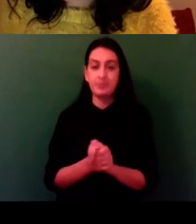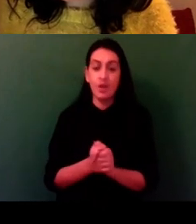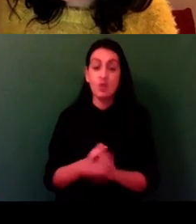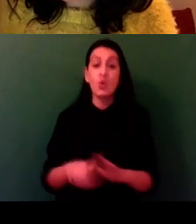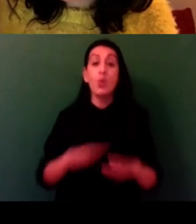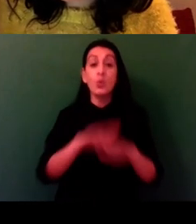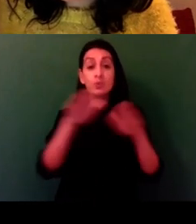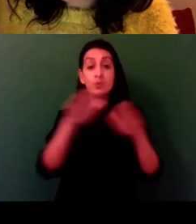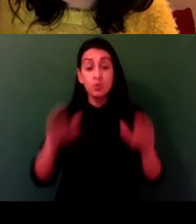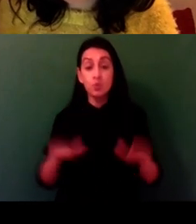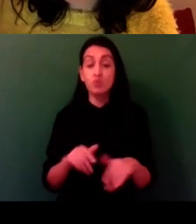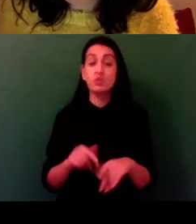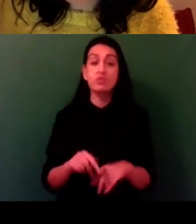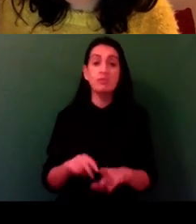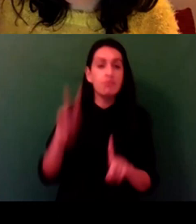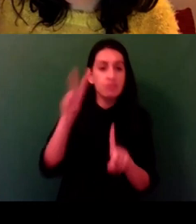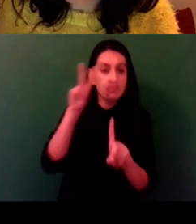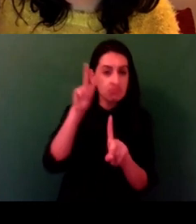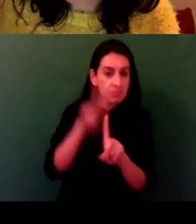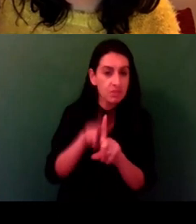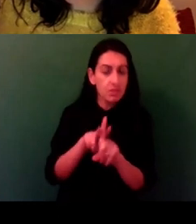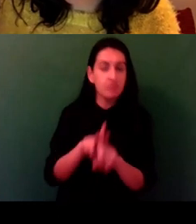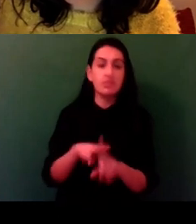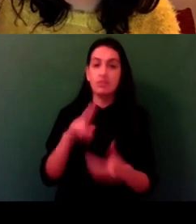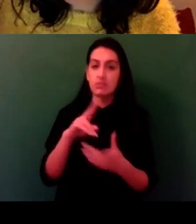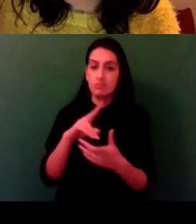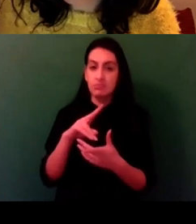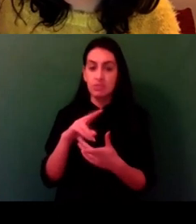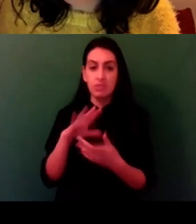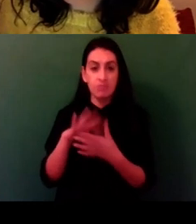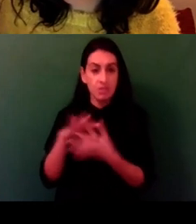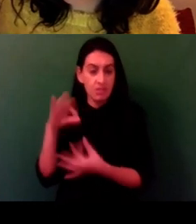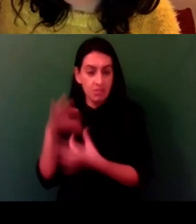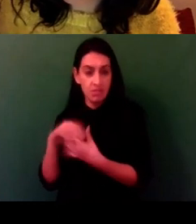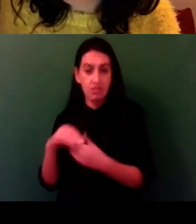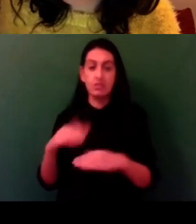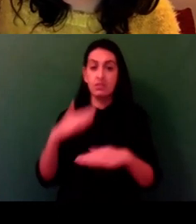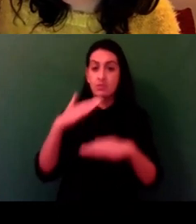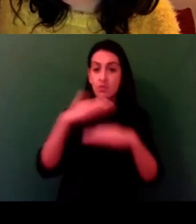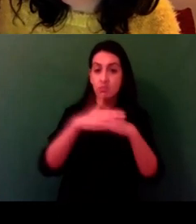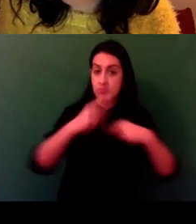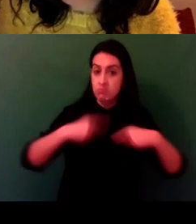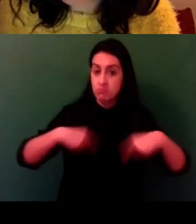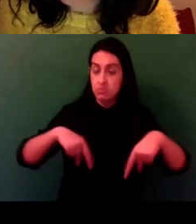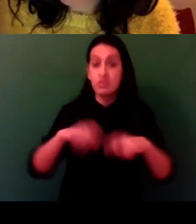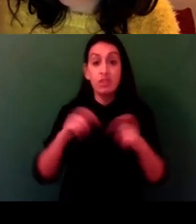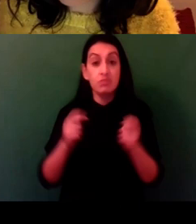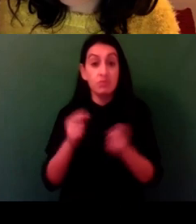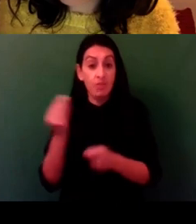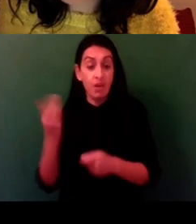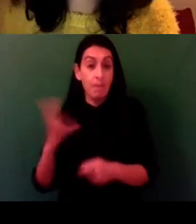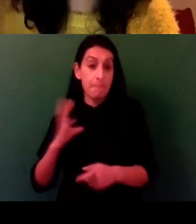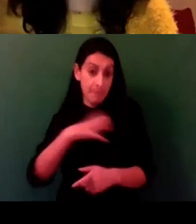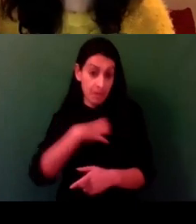süreçlere katılanlar arasında tasarımcı tarafı, işte bir kamu söz konusuysa, bir işveren varsa, o kullanıcılar, bunu